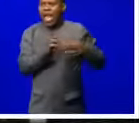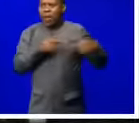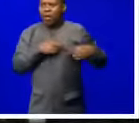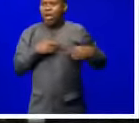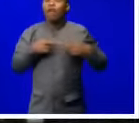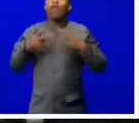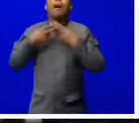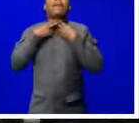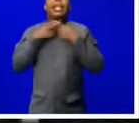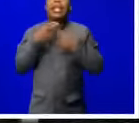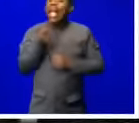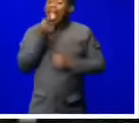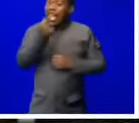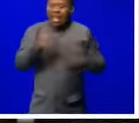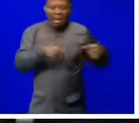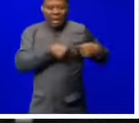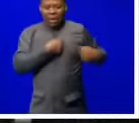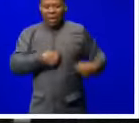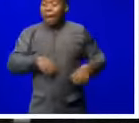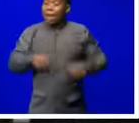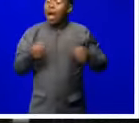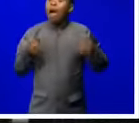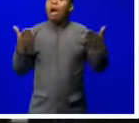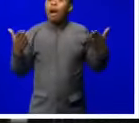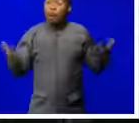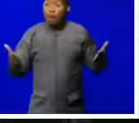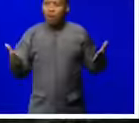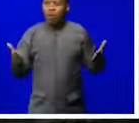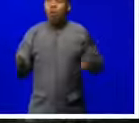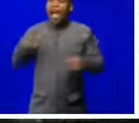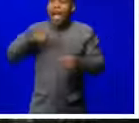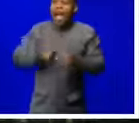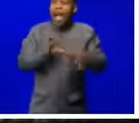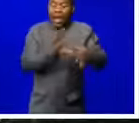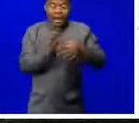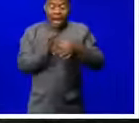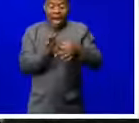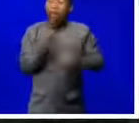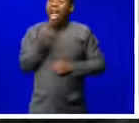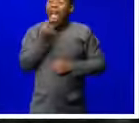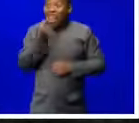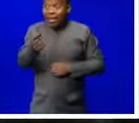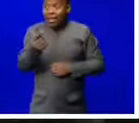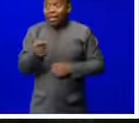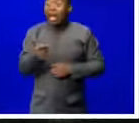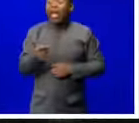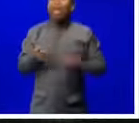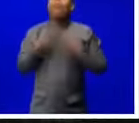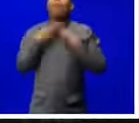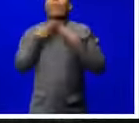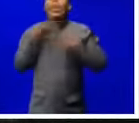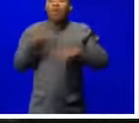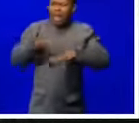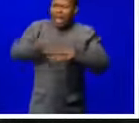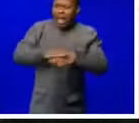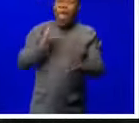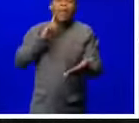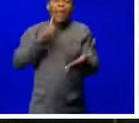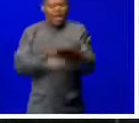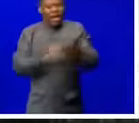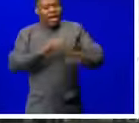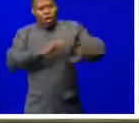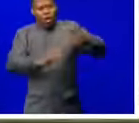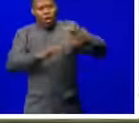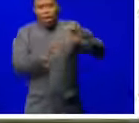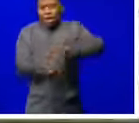ithi itsabukile ngekubulawa kwamaseko lenhlangano ithi maseko bekakholelwa kakhulu